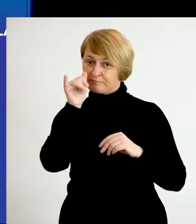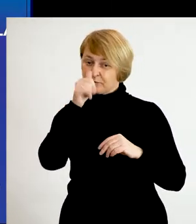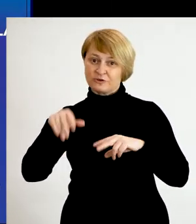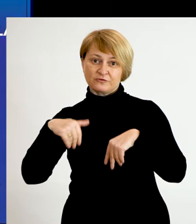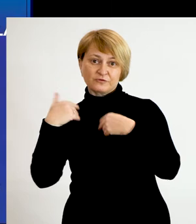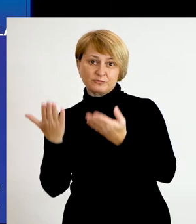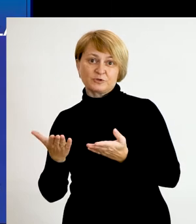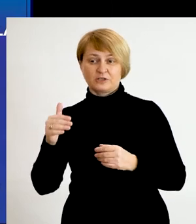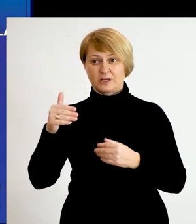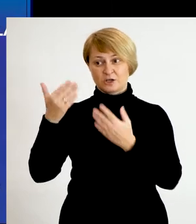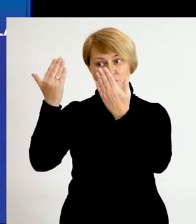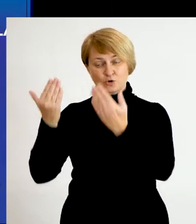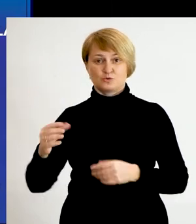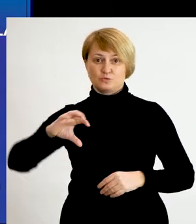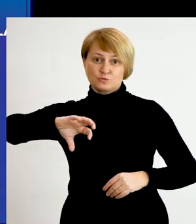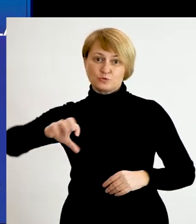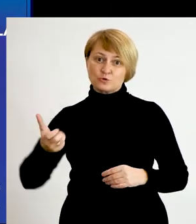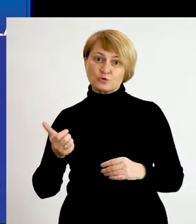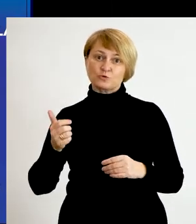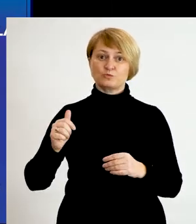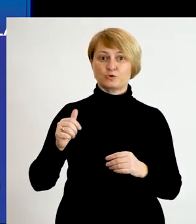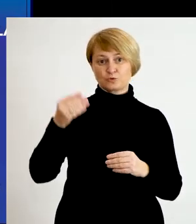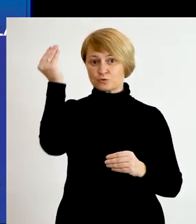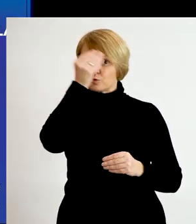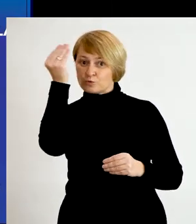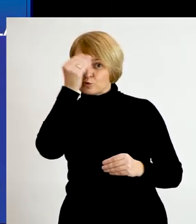dokształcają się, podnoszą swoje kwalifikacje, są